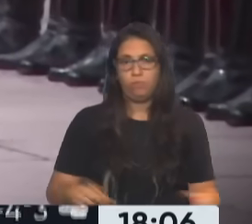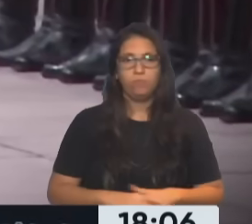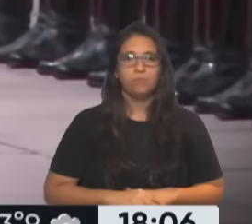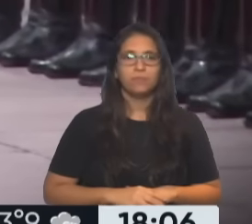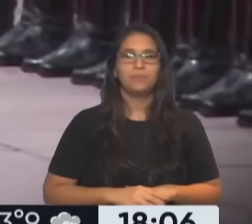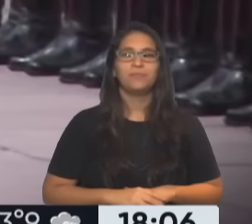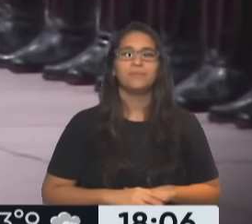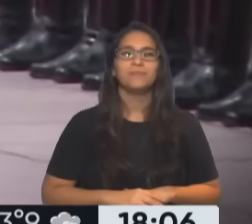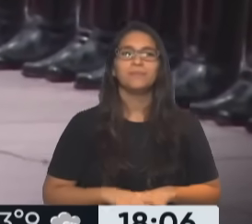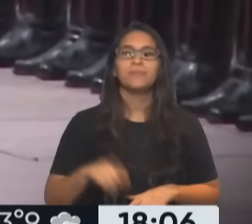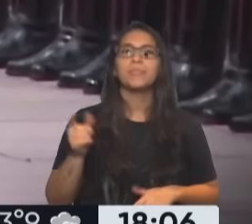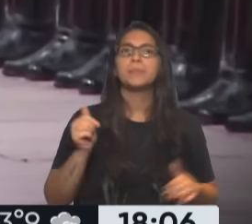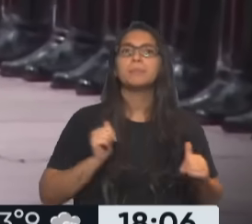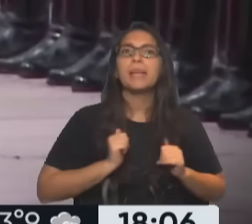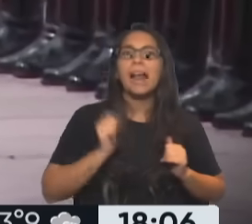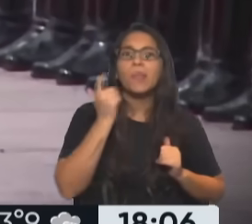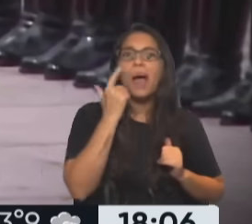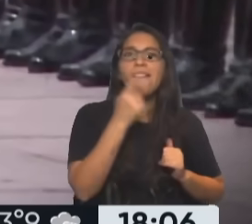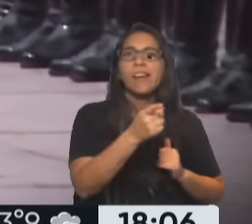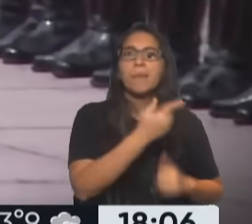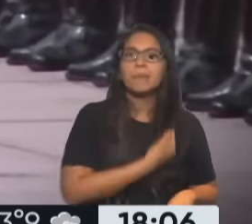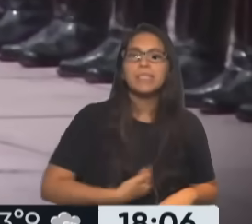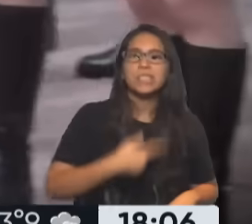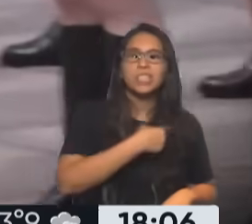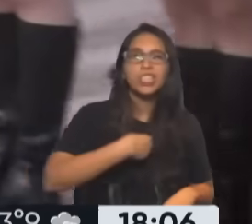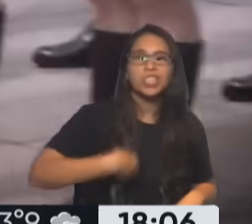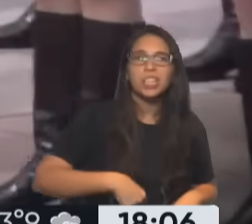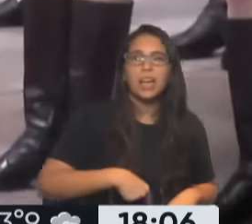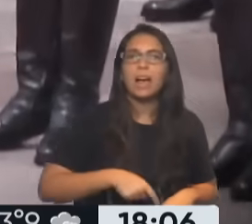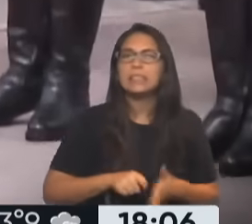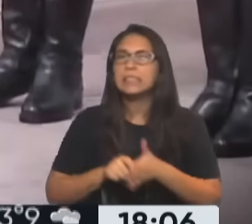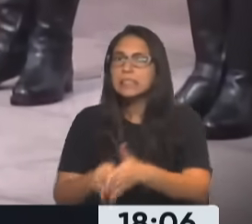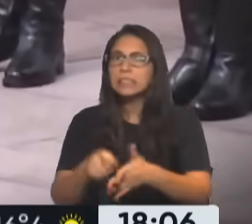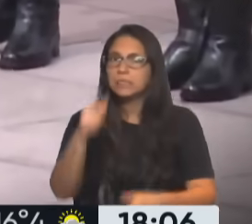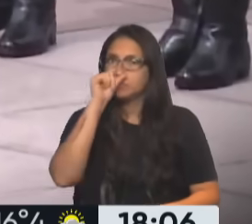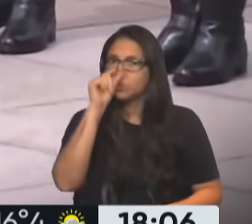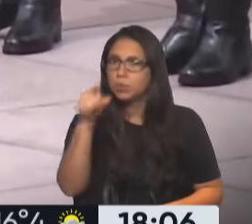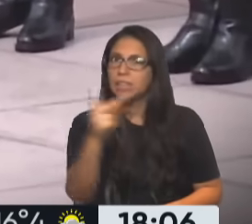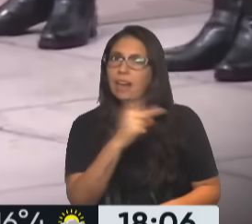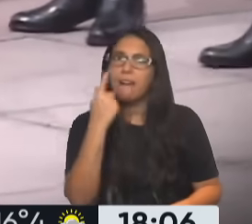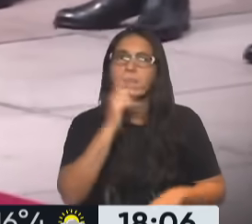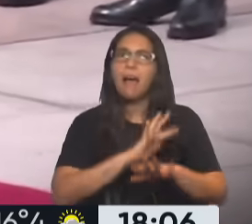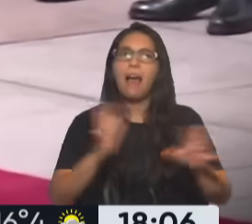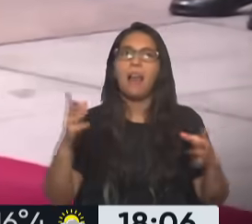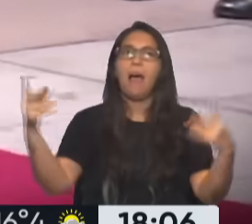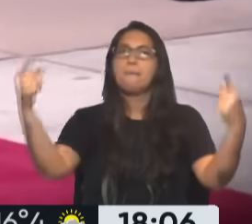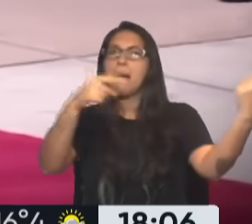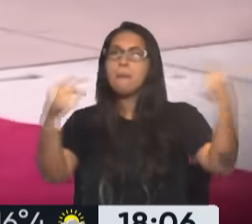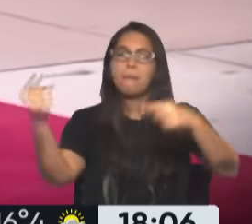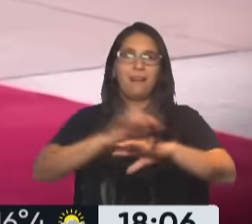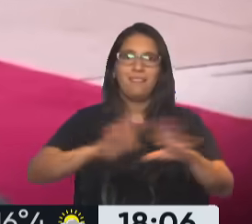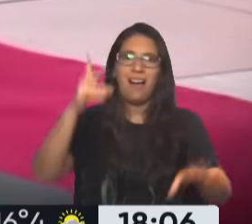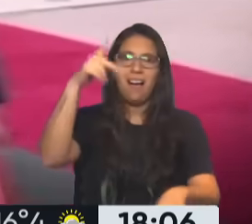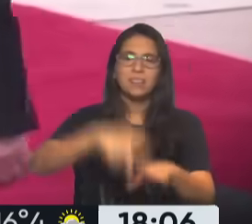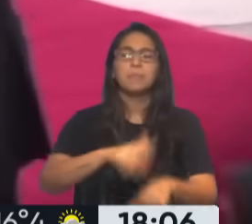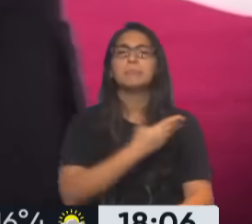Macron espera que Xi presione a Vladimir Putin, quien visitará China este mes para alcanzar algún tipo de cese de las hostilidades, aunque el presidente